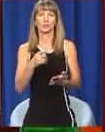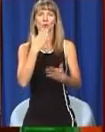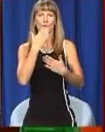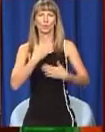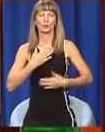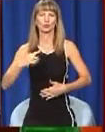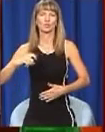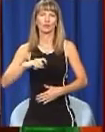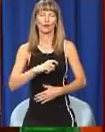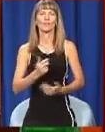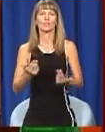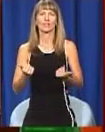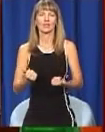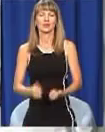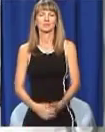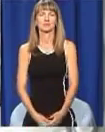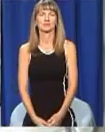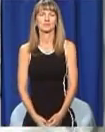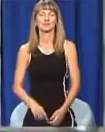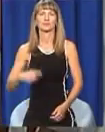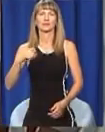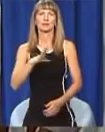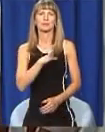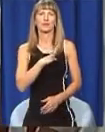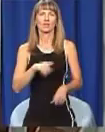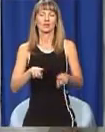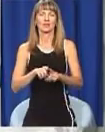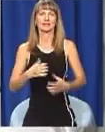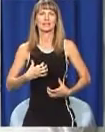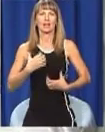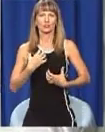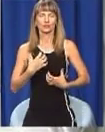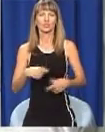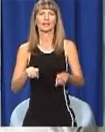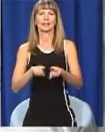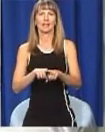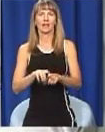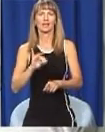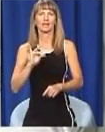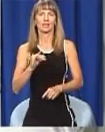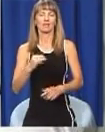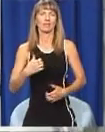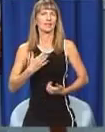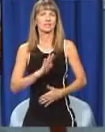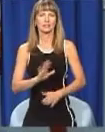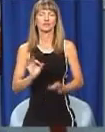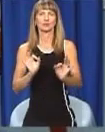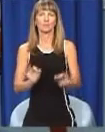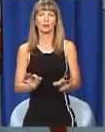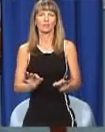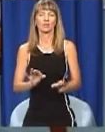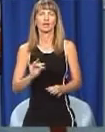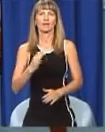червяков? Да. Да. Червяки бывают как страшные, так и не страшные. Правильно? В